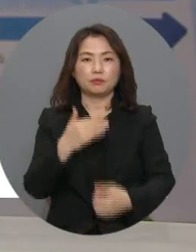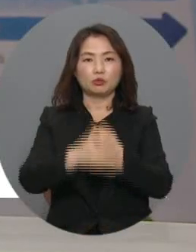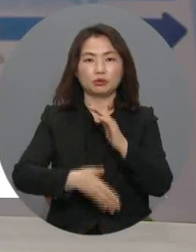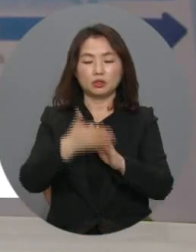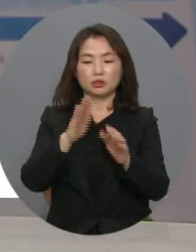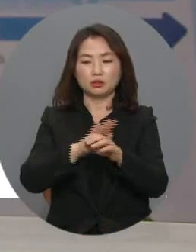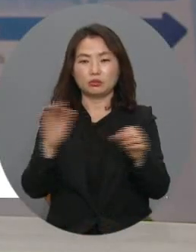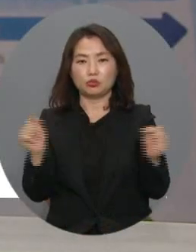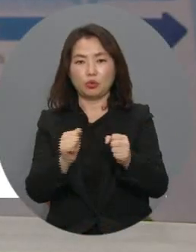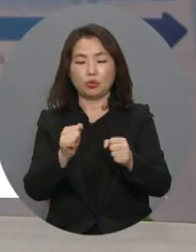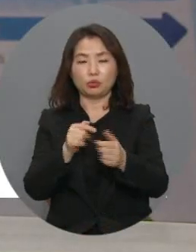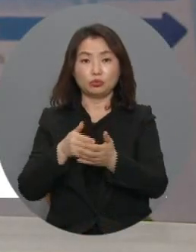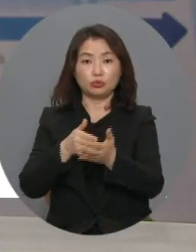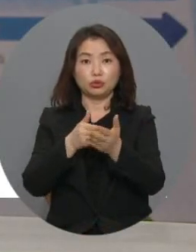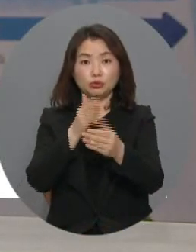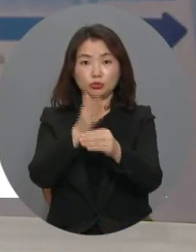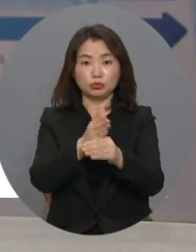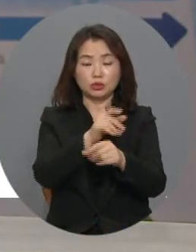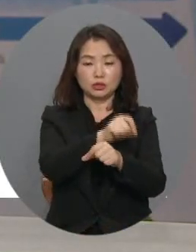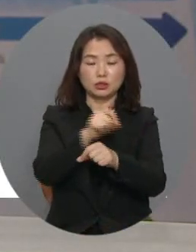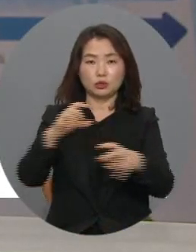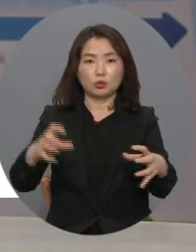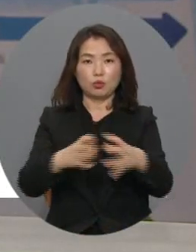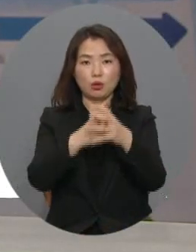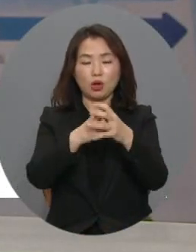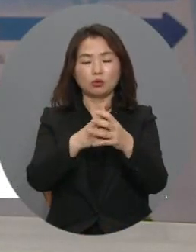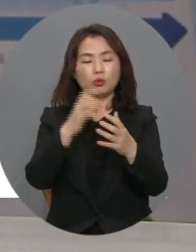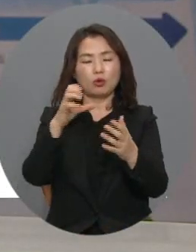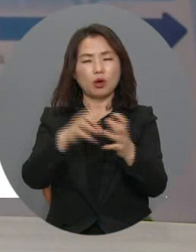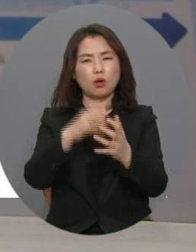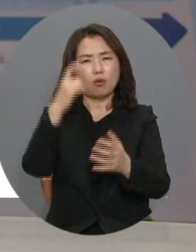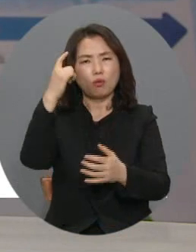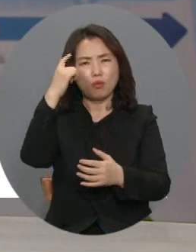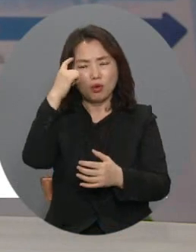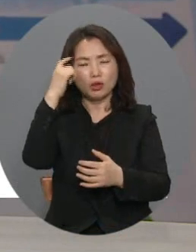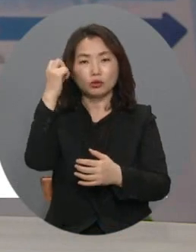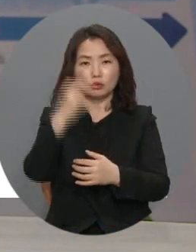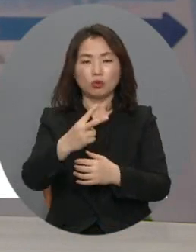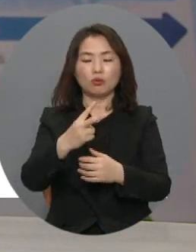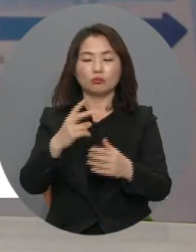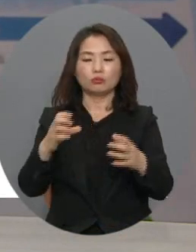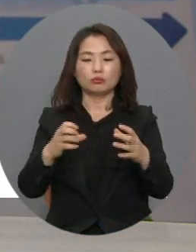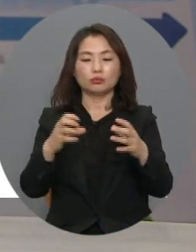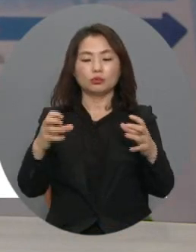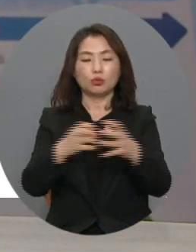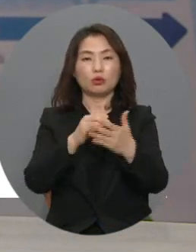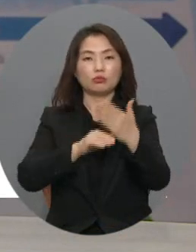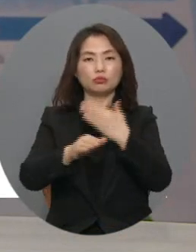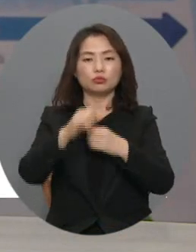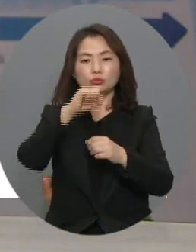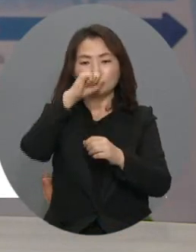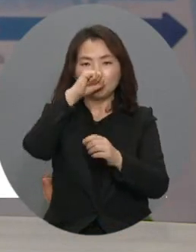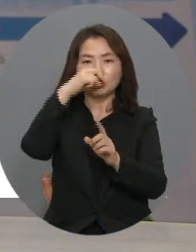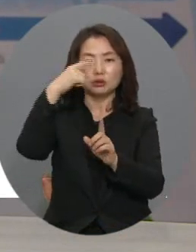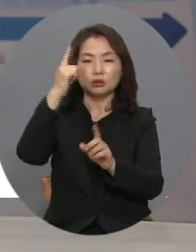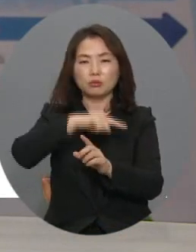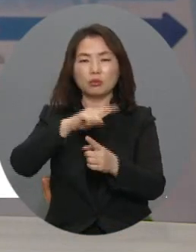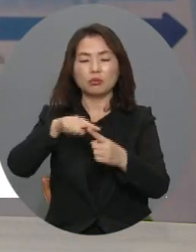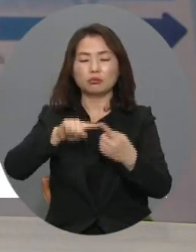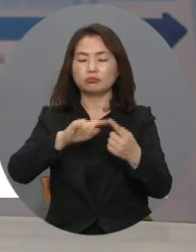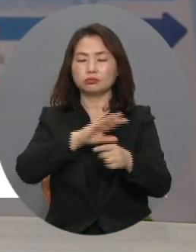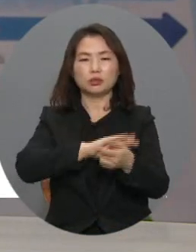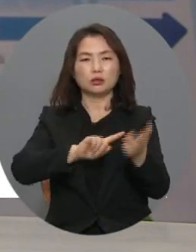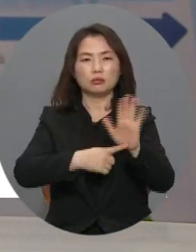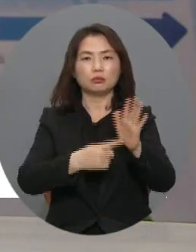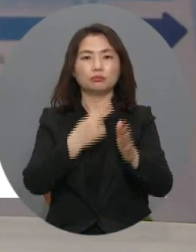대구시와 경상북도가 추진하는 행정통합은 왜 통합을 해야 하는지, 하게 되면 어떤 장단점이 있는지 제대로 알려져